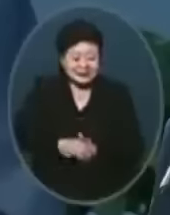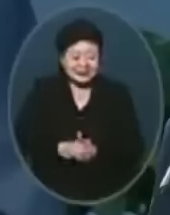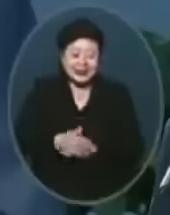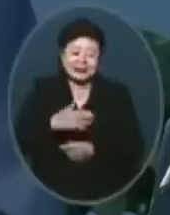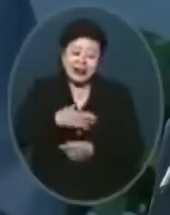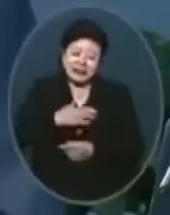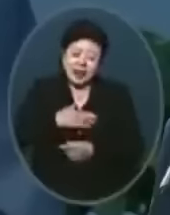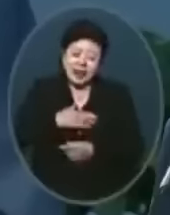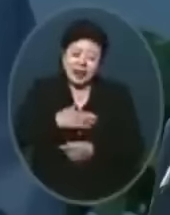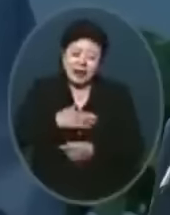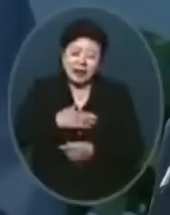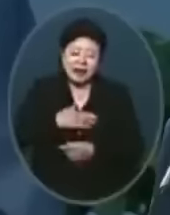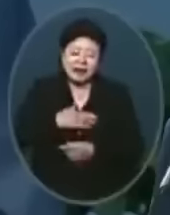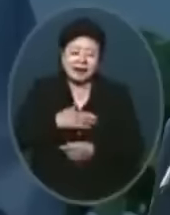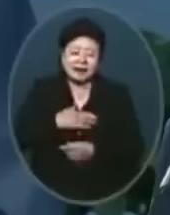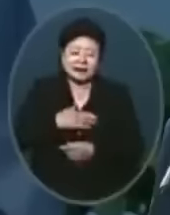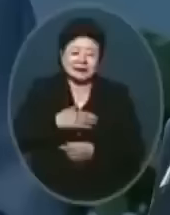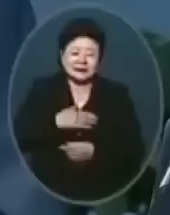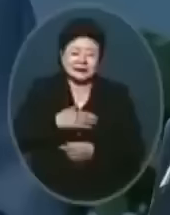나에게